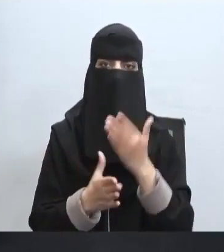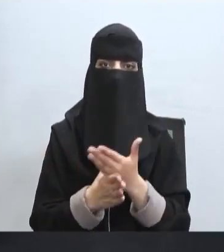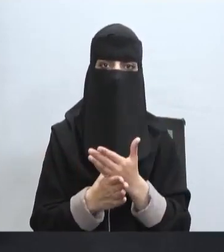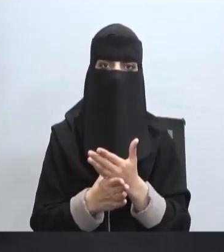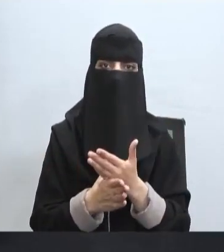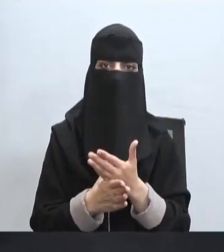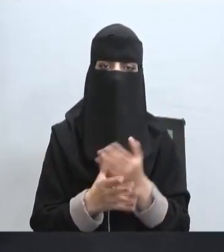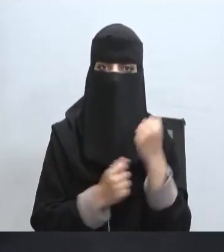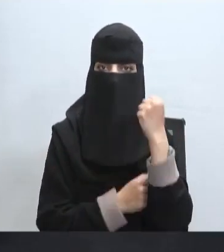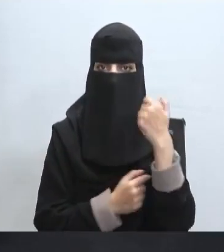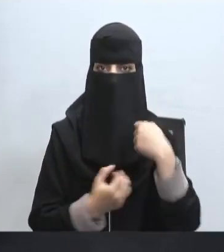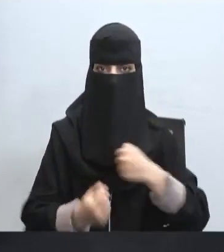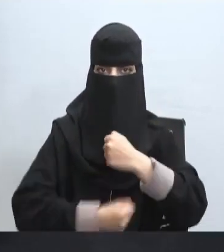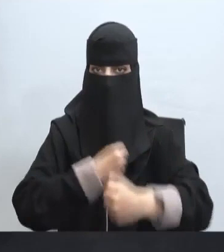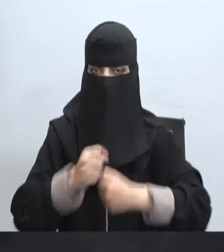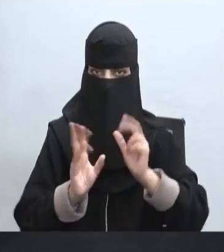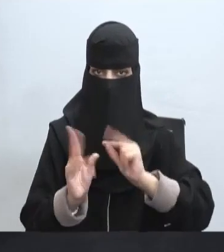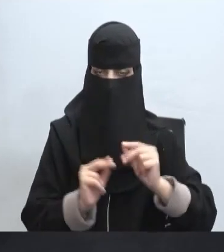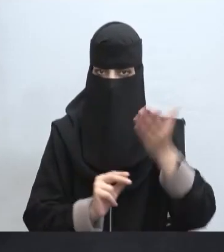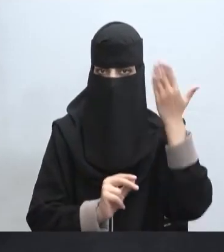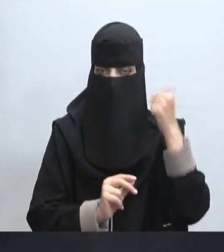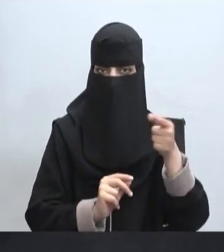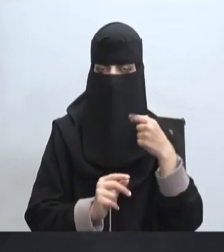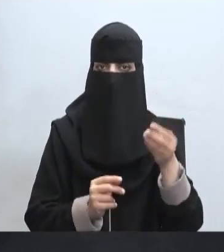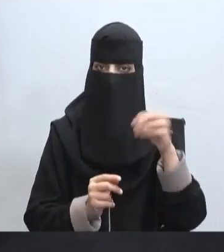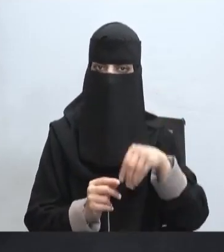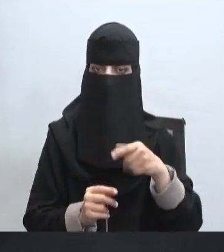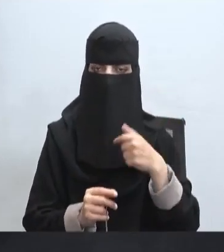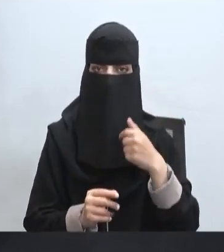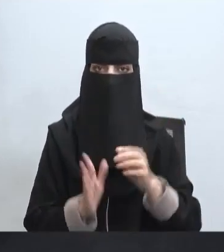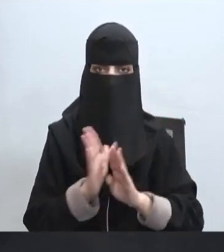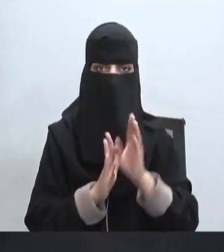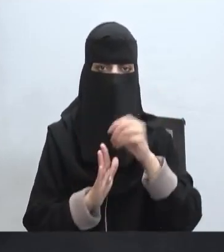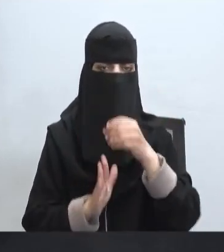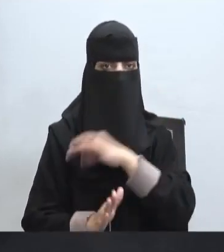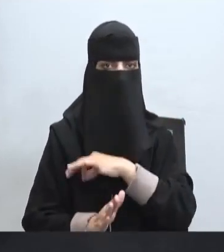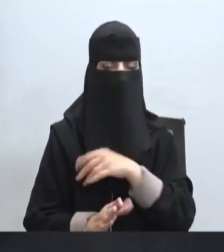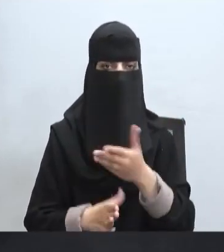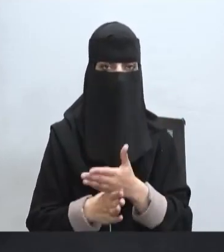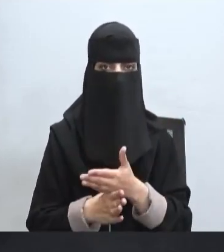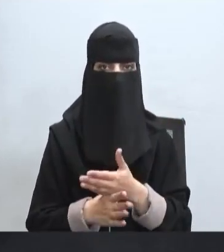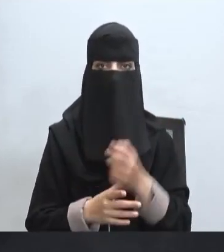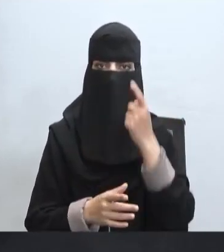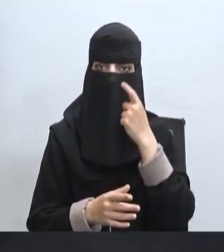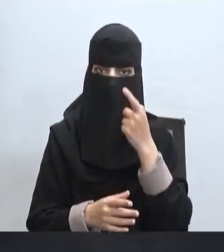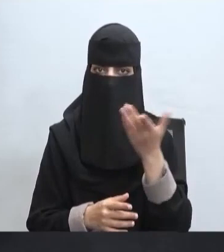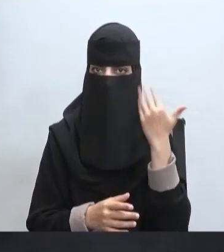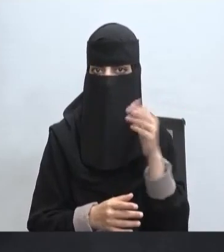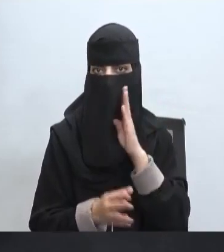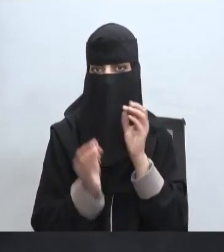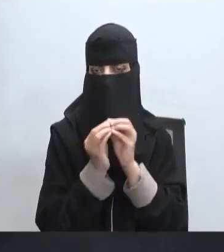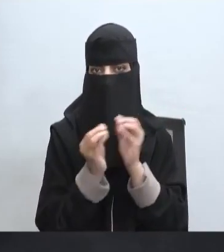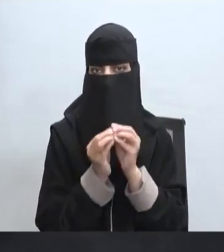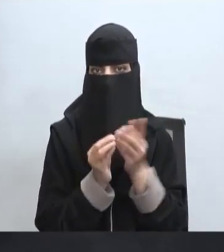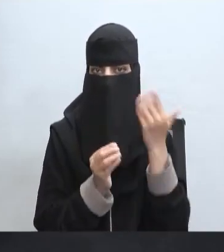تكون بقوتك ونشاطك لتحقيق دخل اضافي ا يعود عليك بالحياه التي كنت الحياه